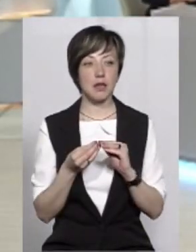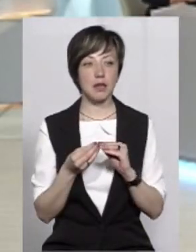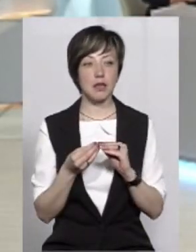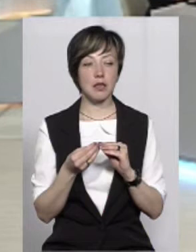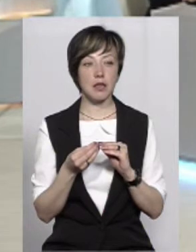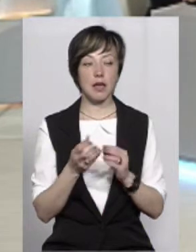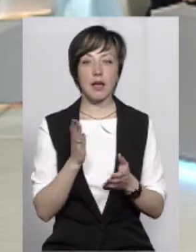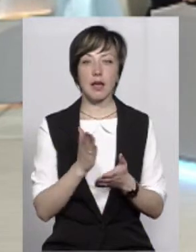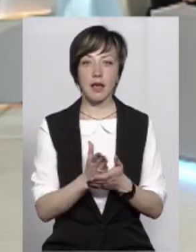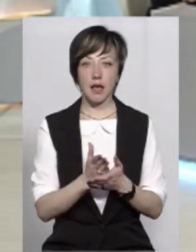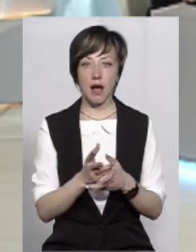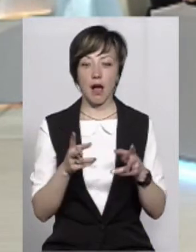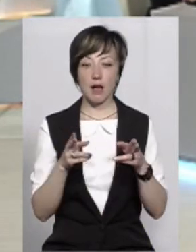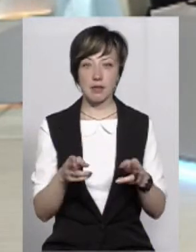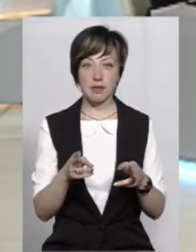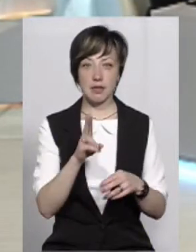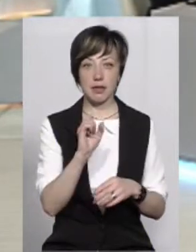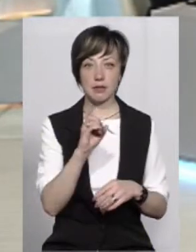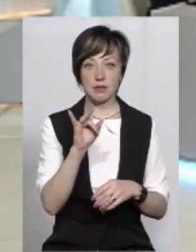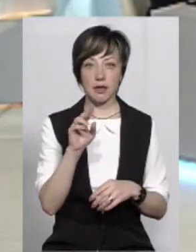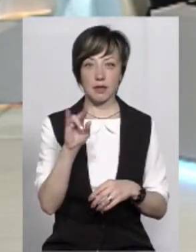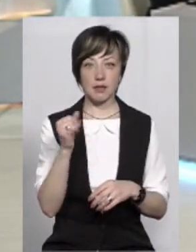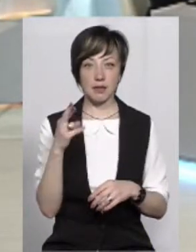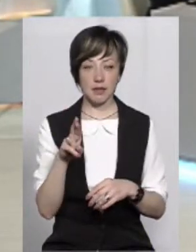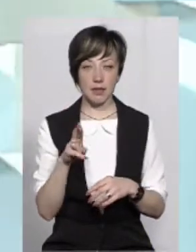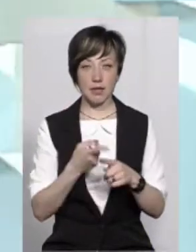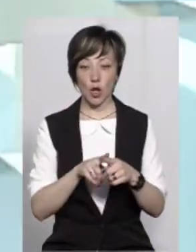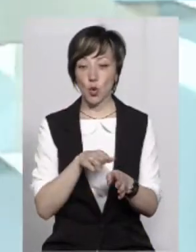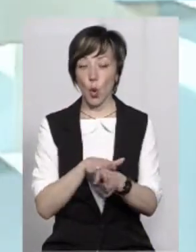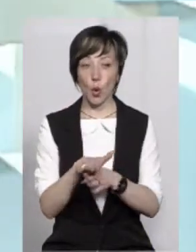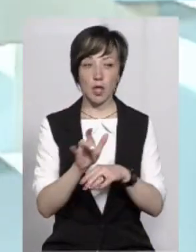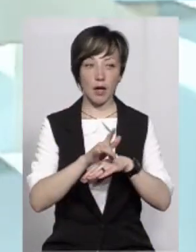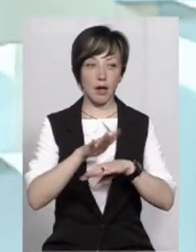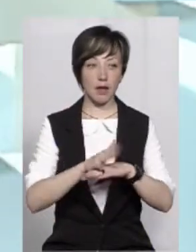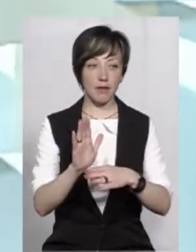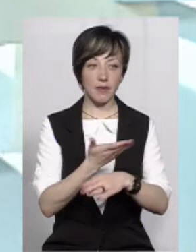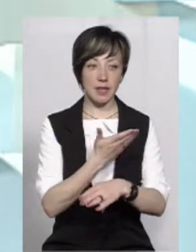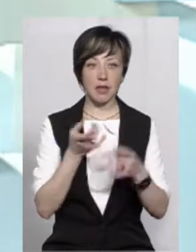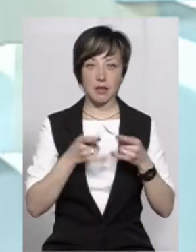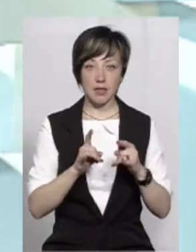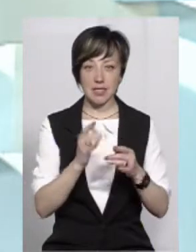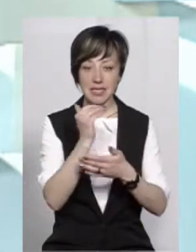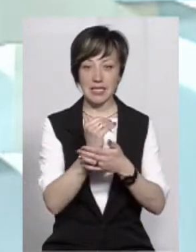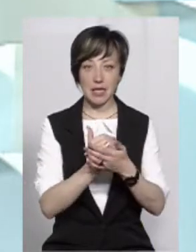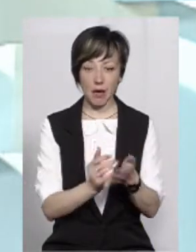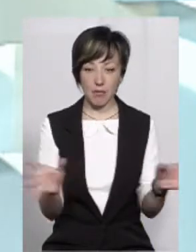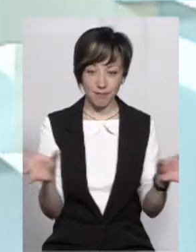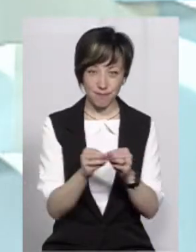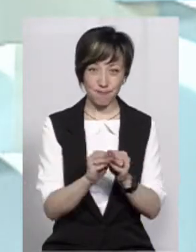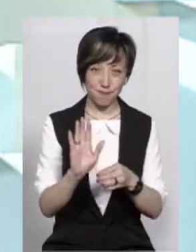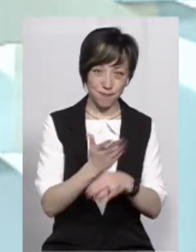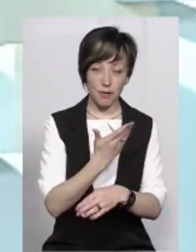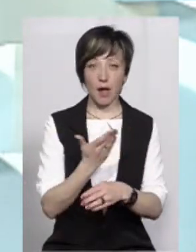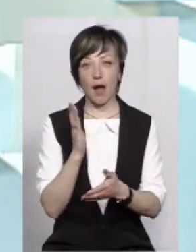є кастрація, є стерилізація? Є тотальне видалення системи, так. Тобто яєчників, придатків і